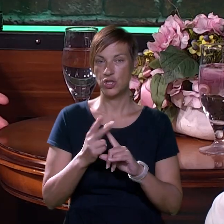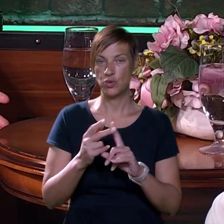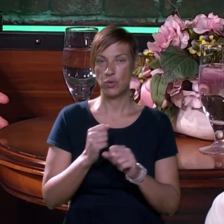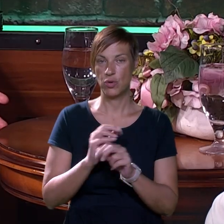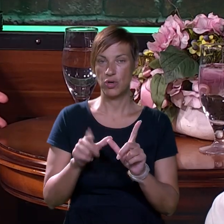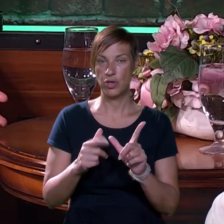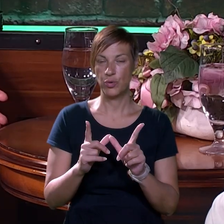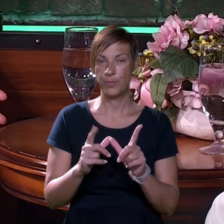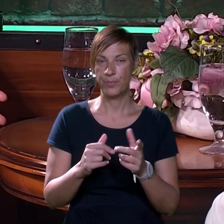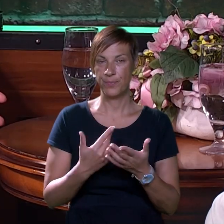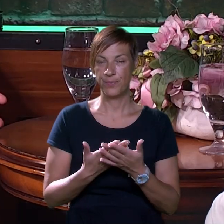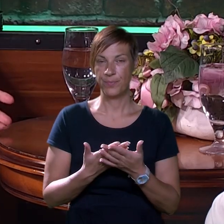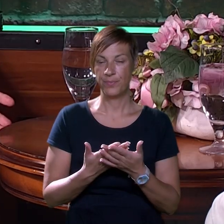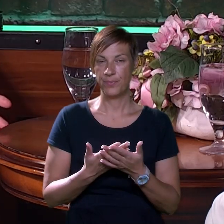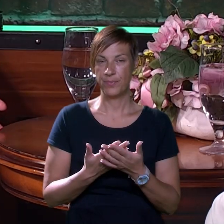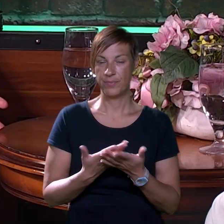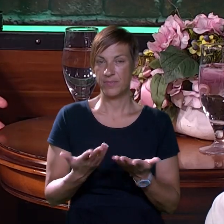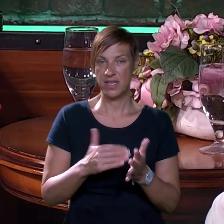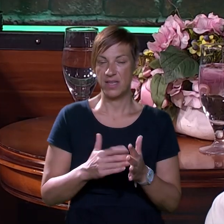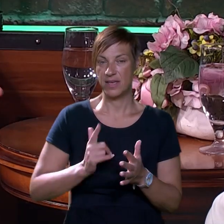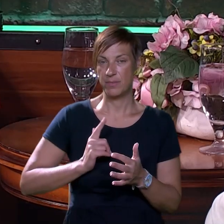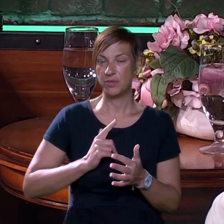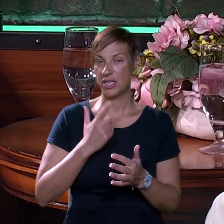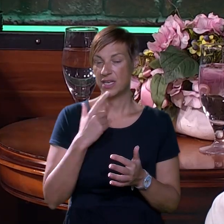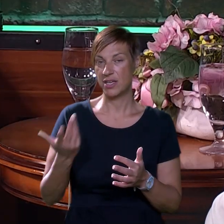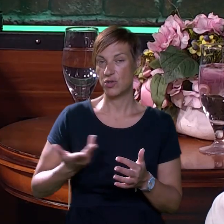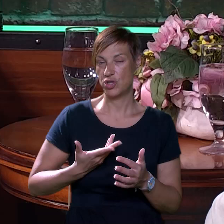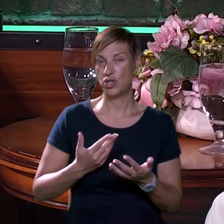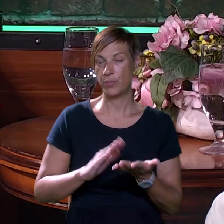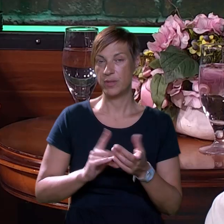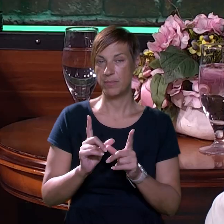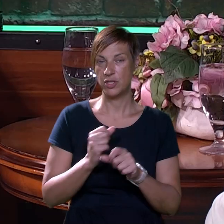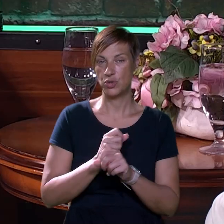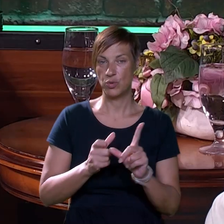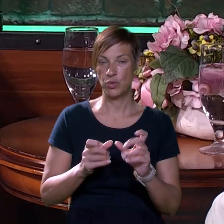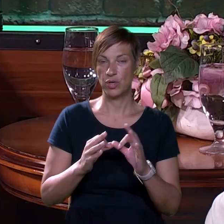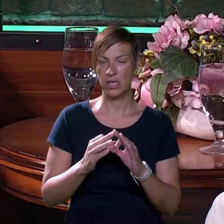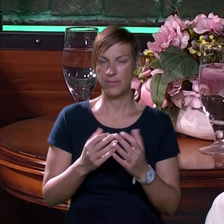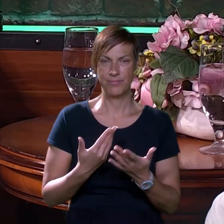Međugorju, zar ja trebam čekat da li će netko odobriti Međugorje kao